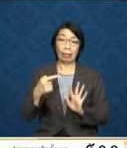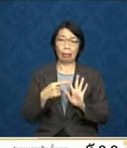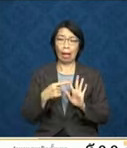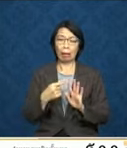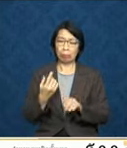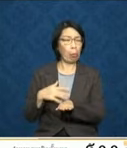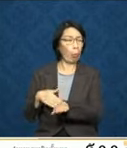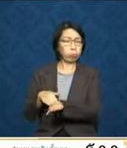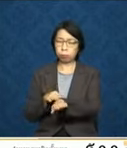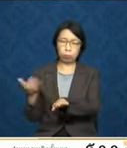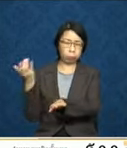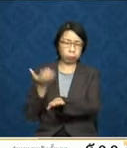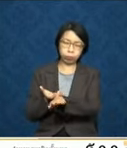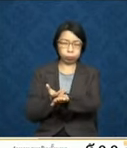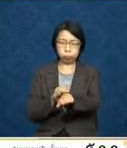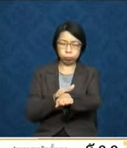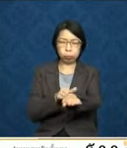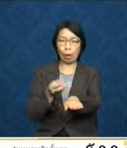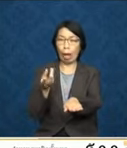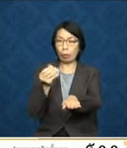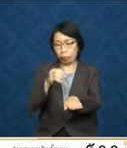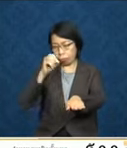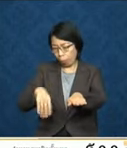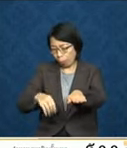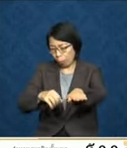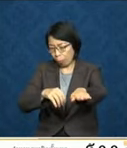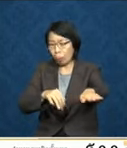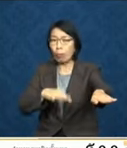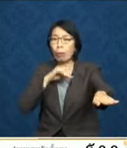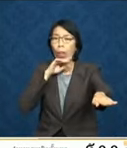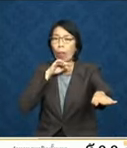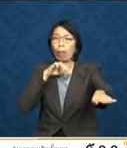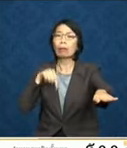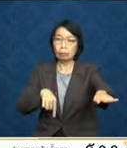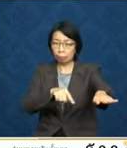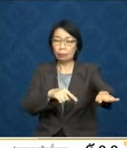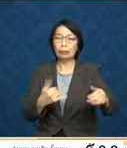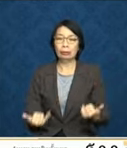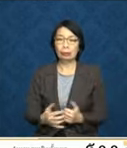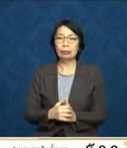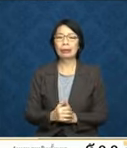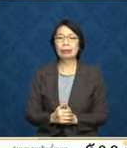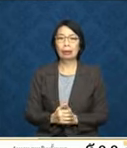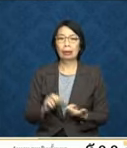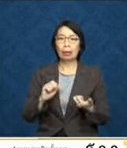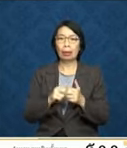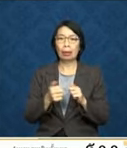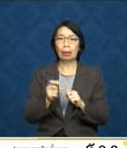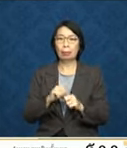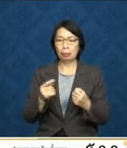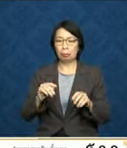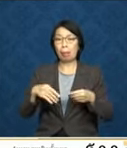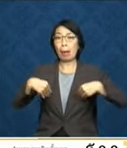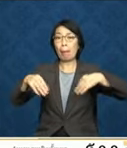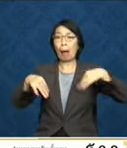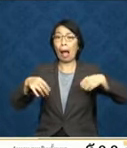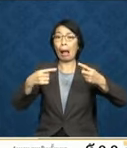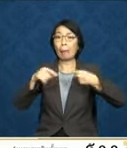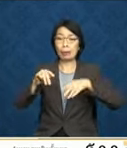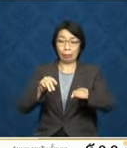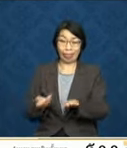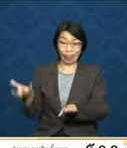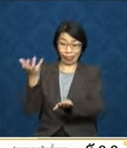ไปมาในพื้นที่ตำบลบางนางอำเภอพานทองจังหวัดชลบุรีเนื่องจากไม่ได้มีผ้าหรือพลาสติกในการปิดปกคลุมในระหว่าง